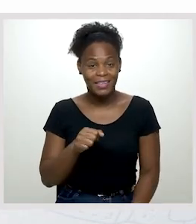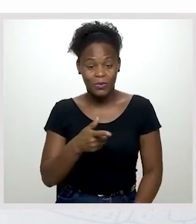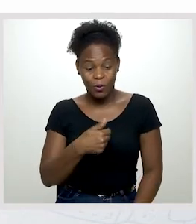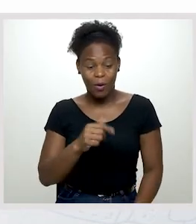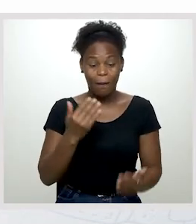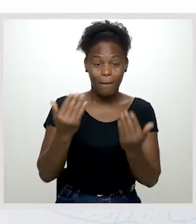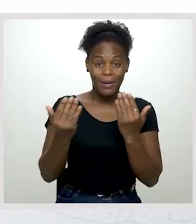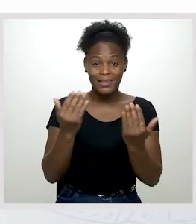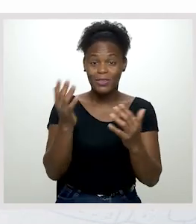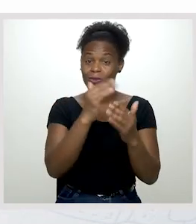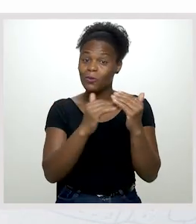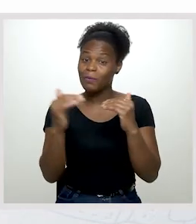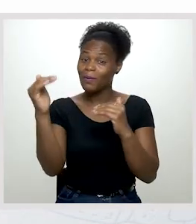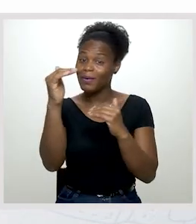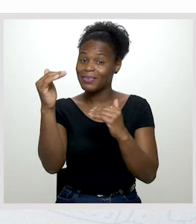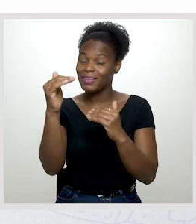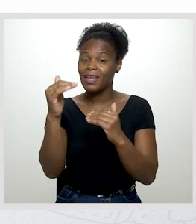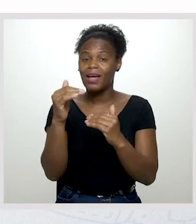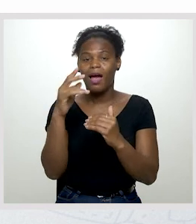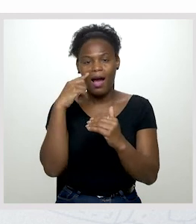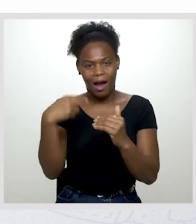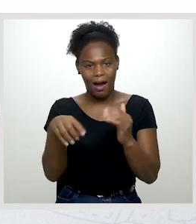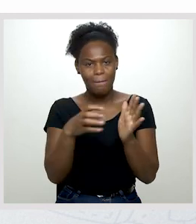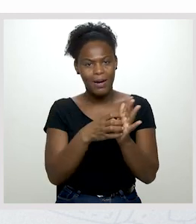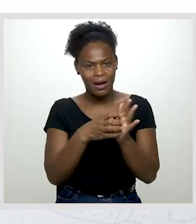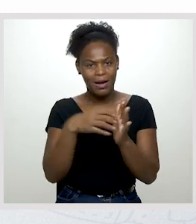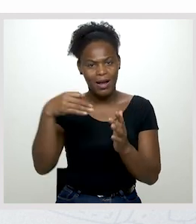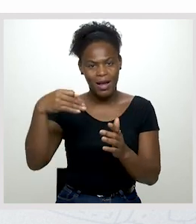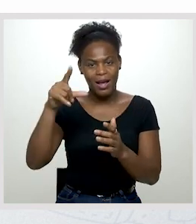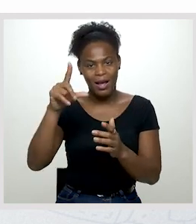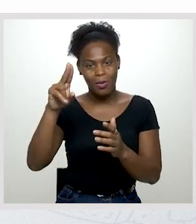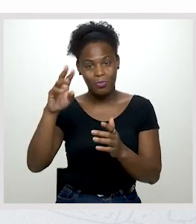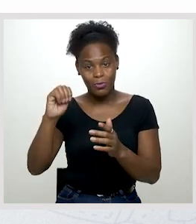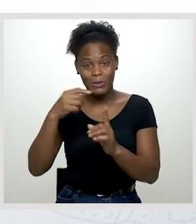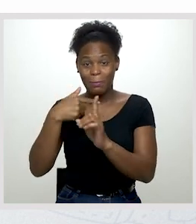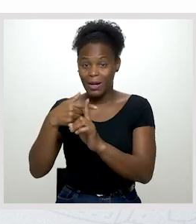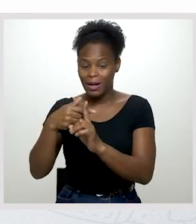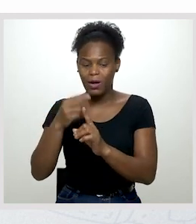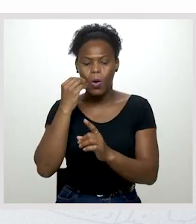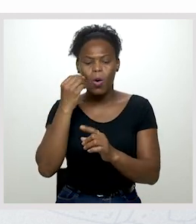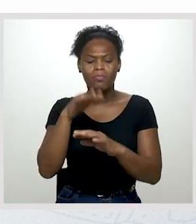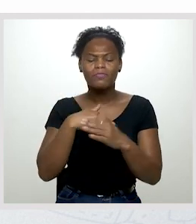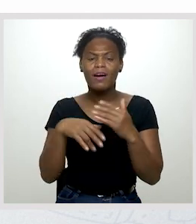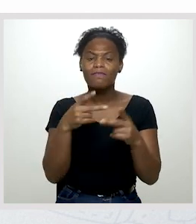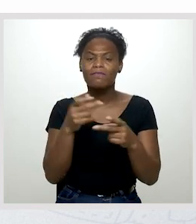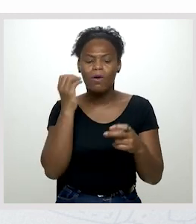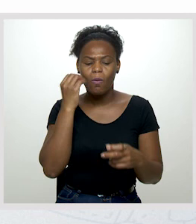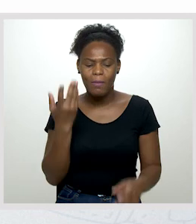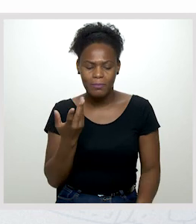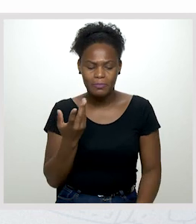a le comparatif de supériorité représenté par le symbole plus. Comment est-il construit? Très